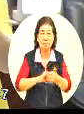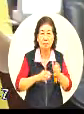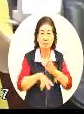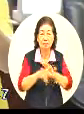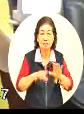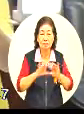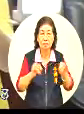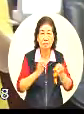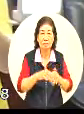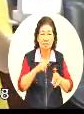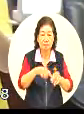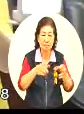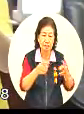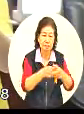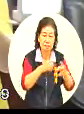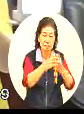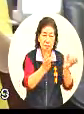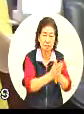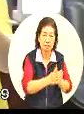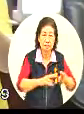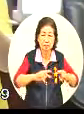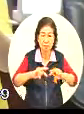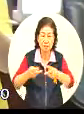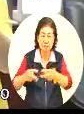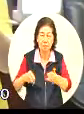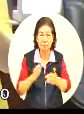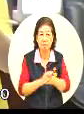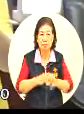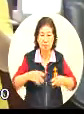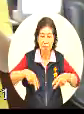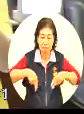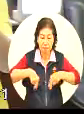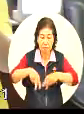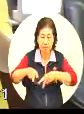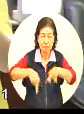分变更为市民人行步道，后来